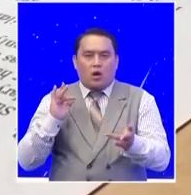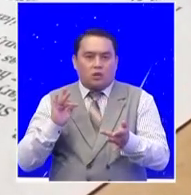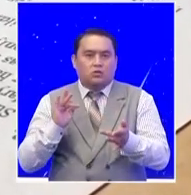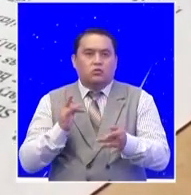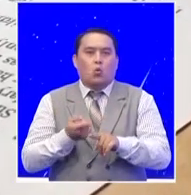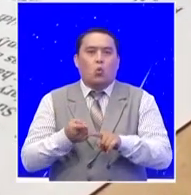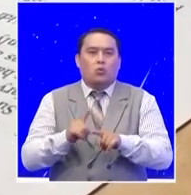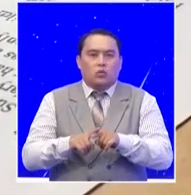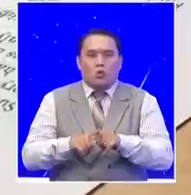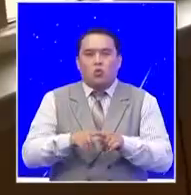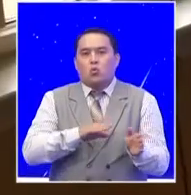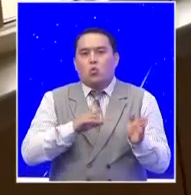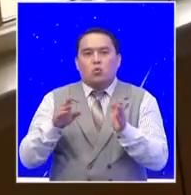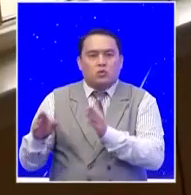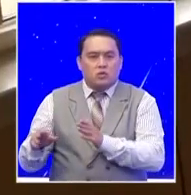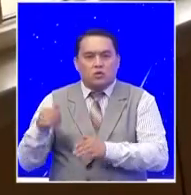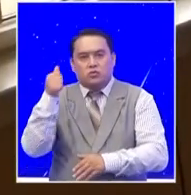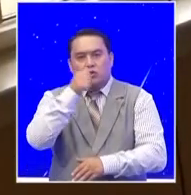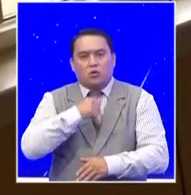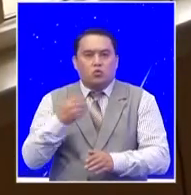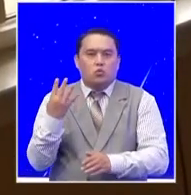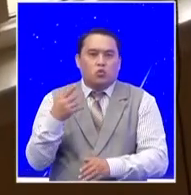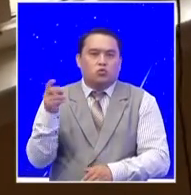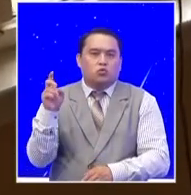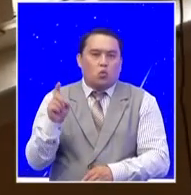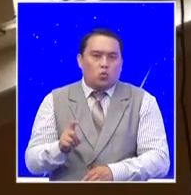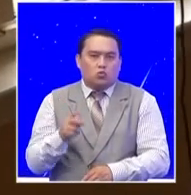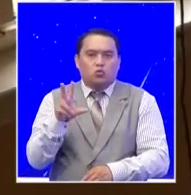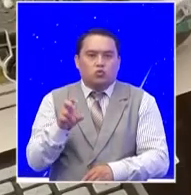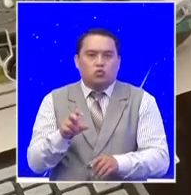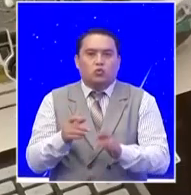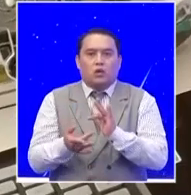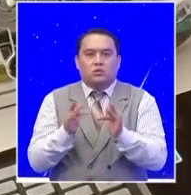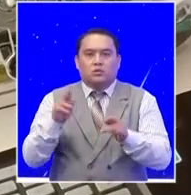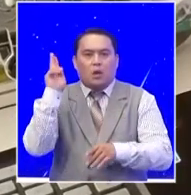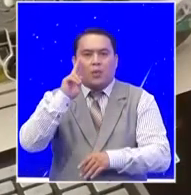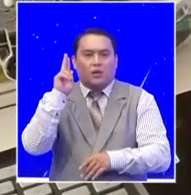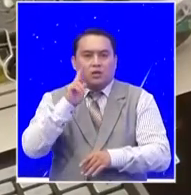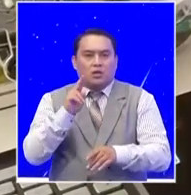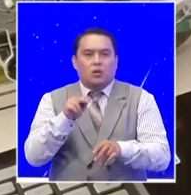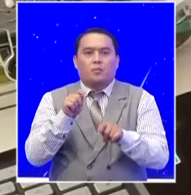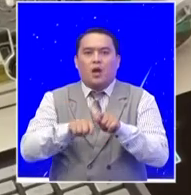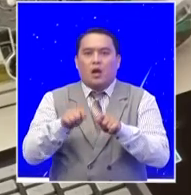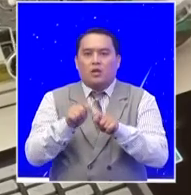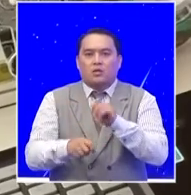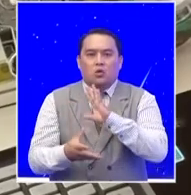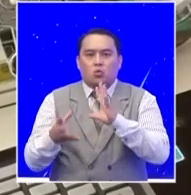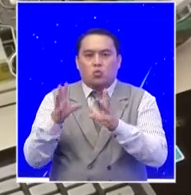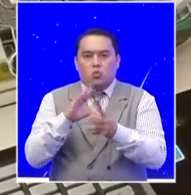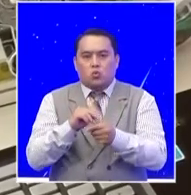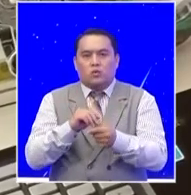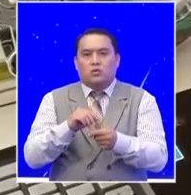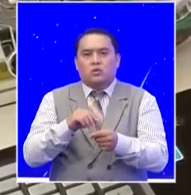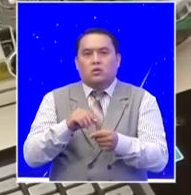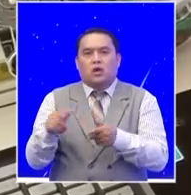бойынша, сондай-ақ өткен оқу жылының 4-90-дағы 300-ден аса онлайн сабақта бақылаудағы зерттеу